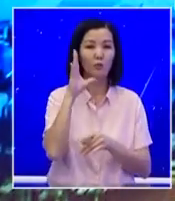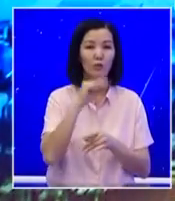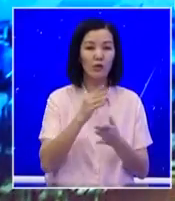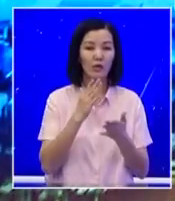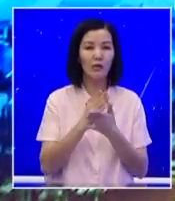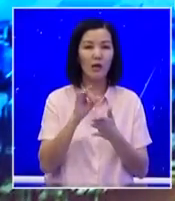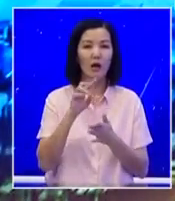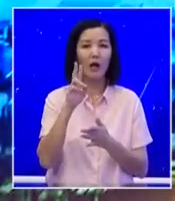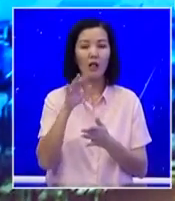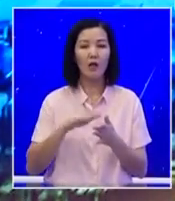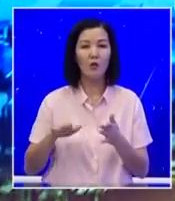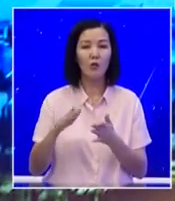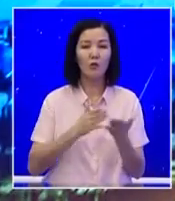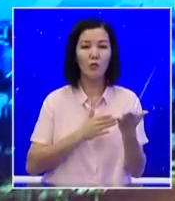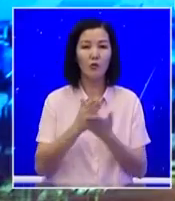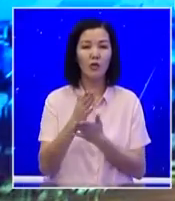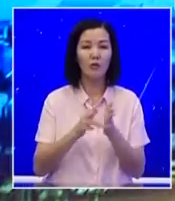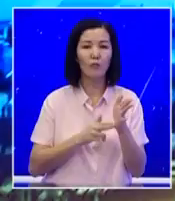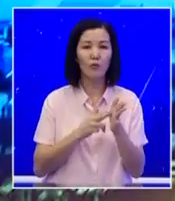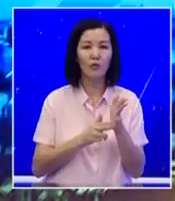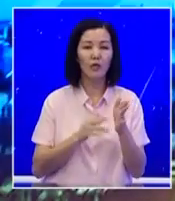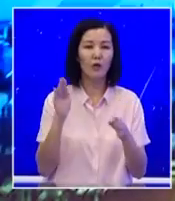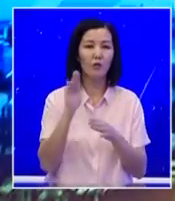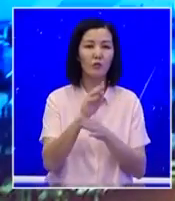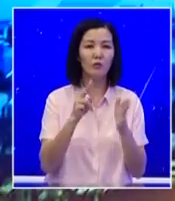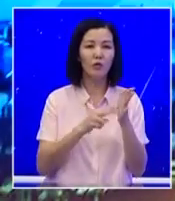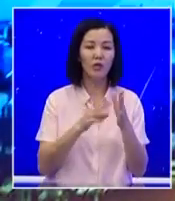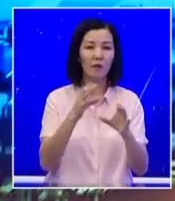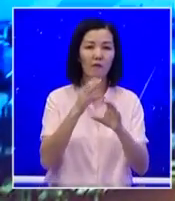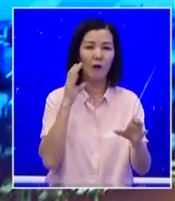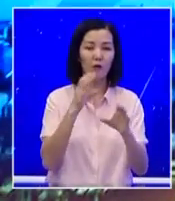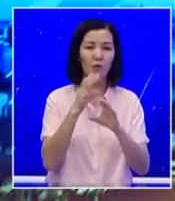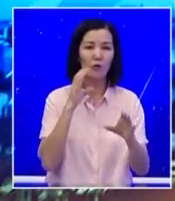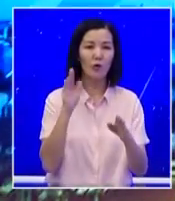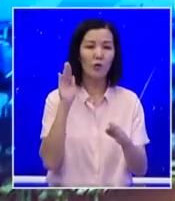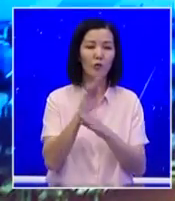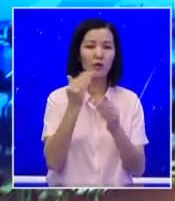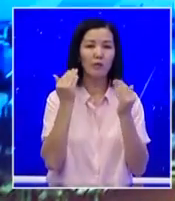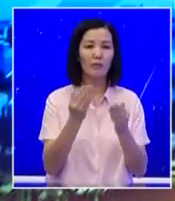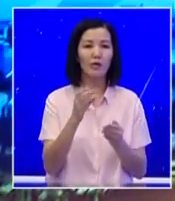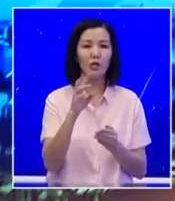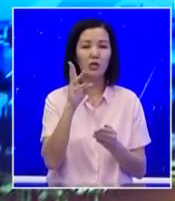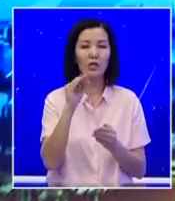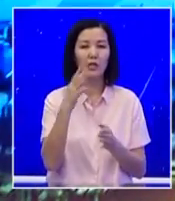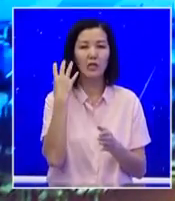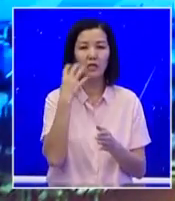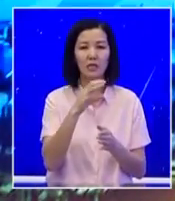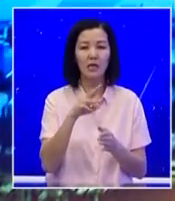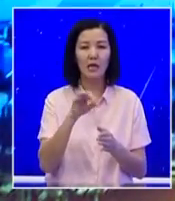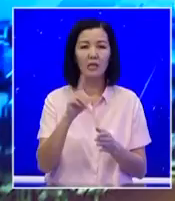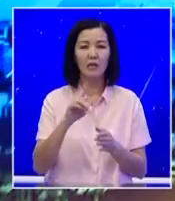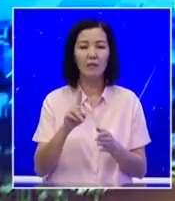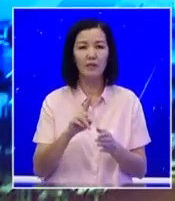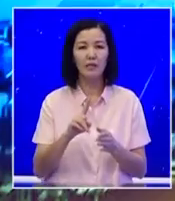алады. Ал Алакөл ауданы арқылы өтетін пойыздарға қосымша 7 вагон қосылған. Биыл шілденің шіліңгір ыстығы мен тамыздың